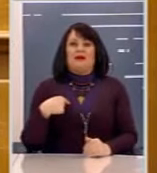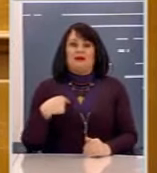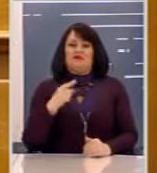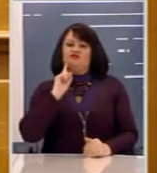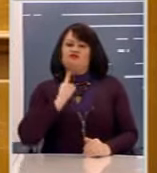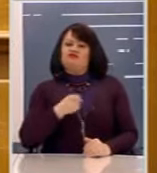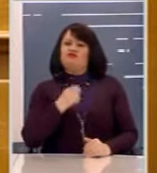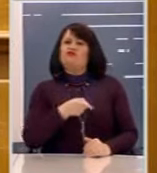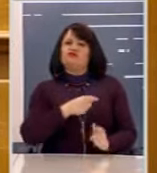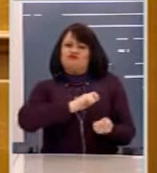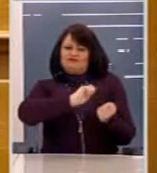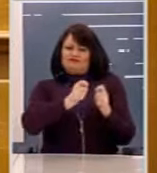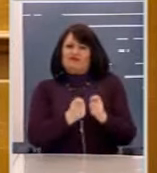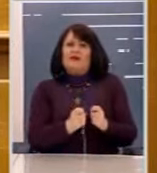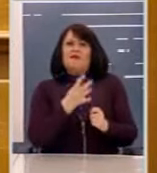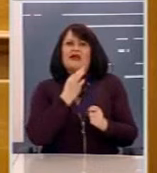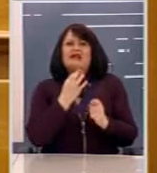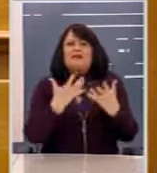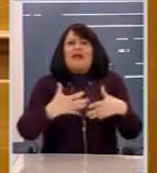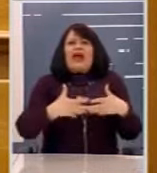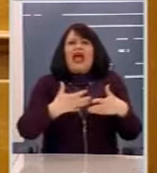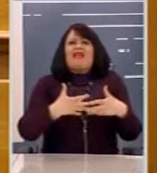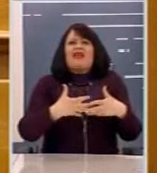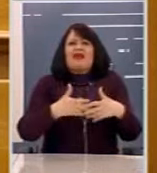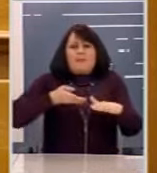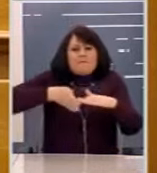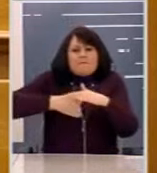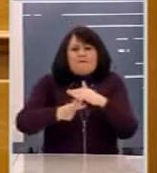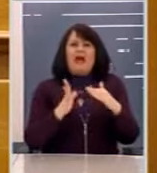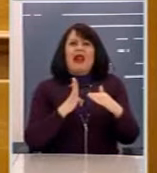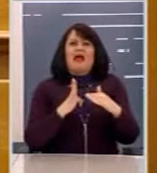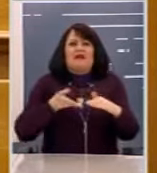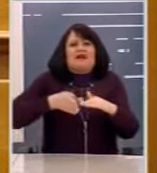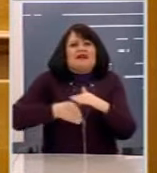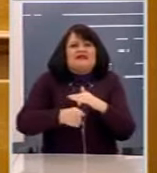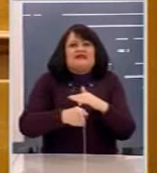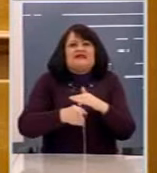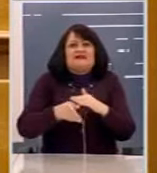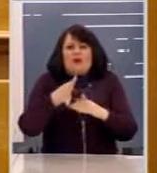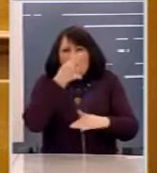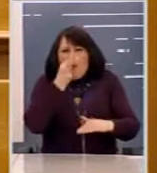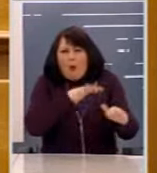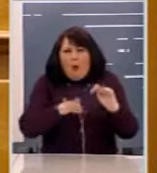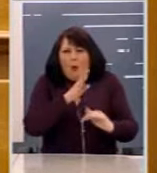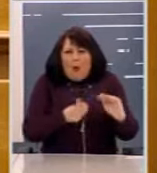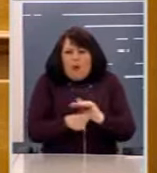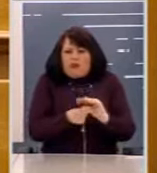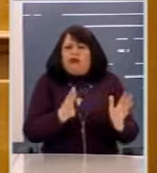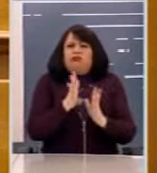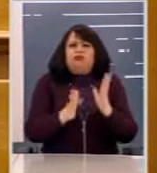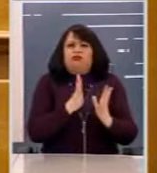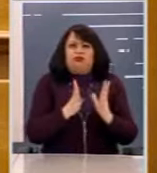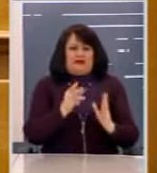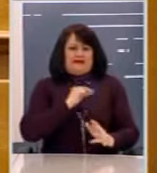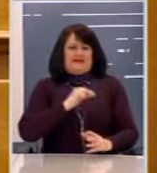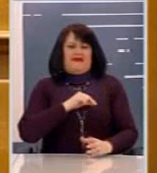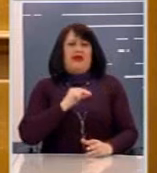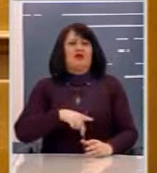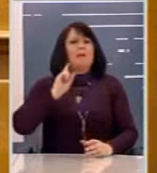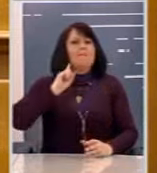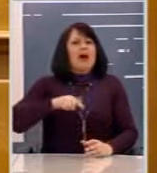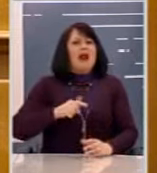μετατρέψει σε μηχανισμούς πελατειακής διαχείρισης, διαπλοκής με συμφέροντα και παράνομου